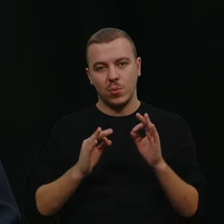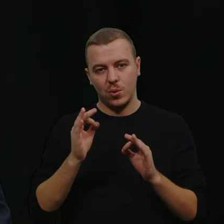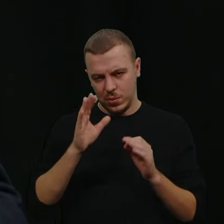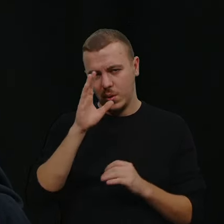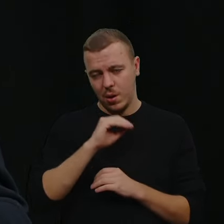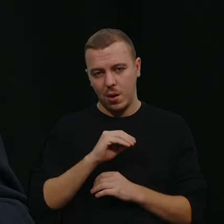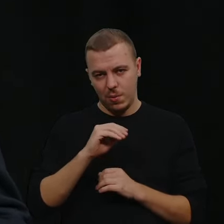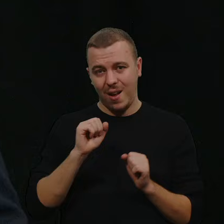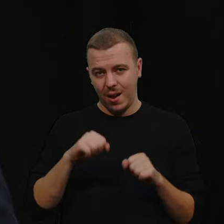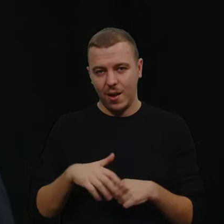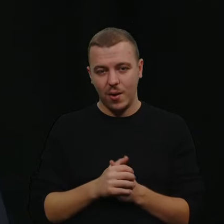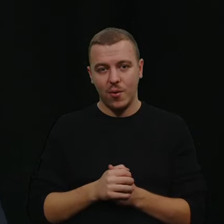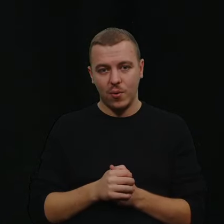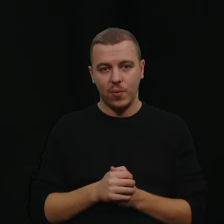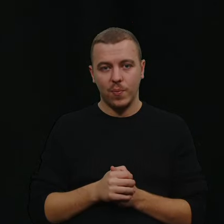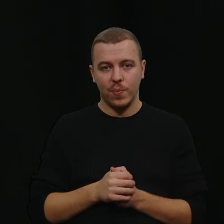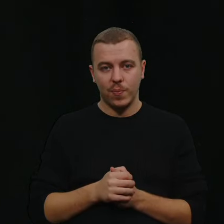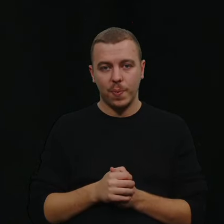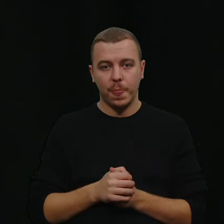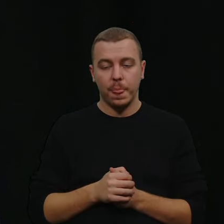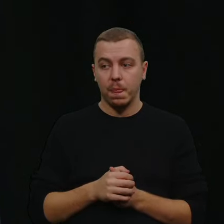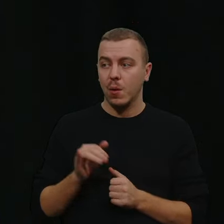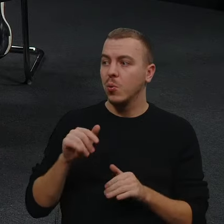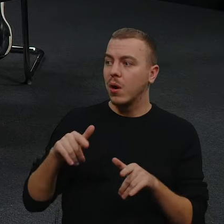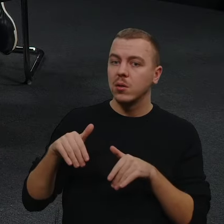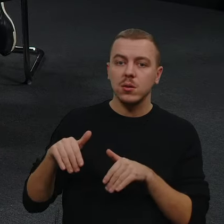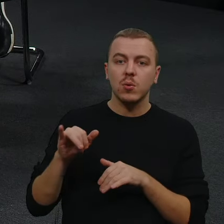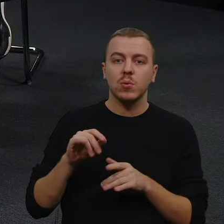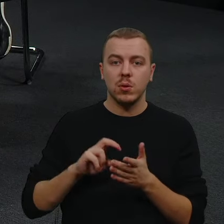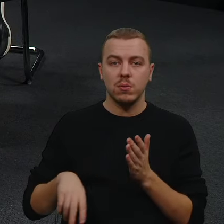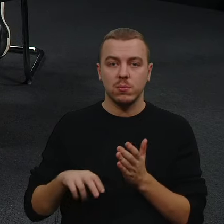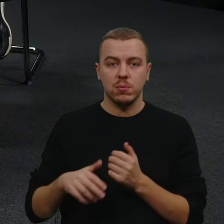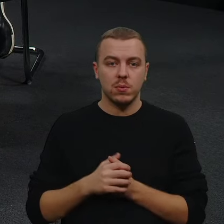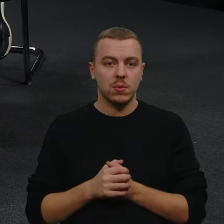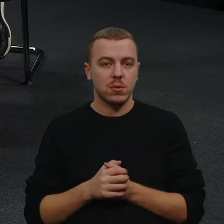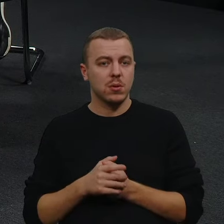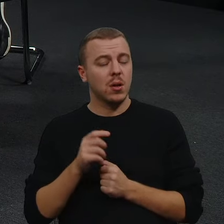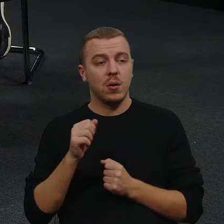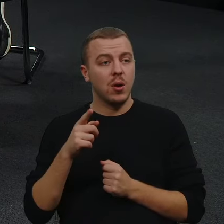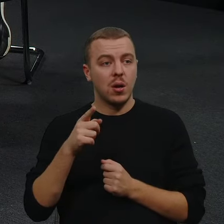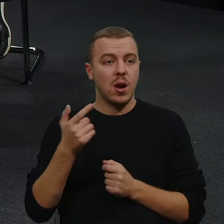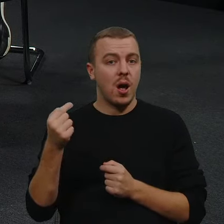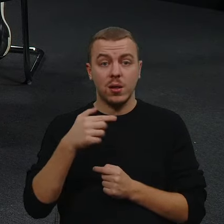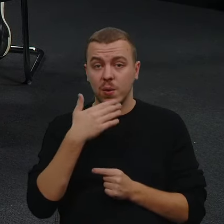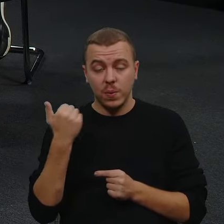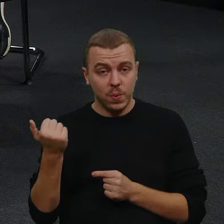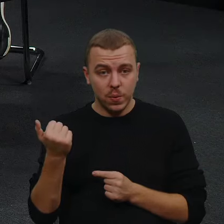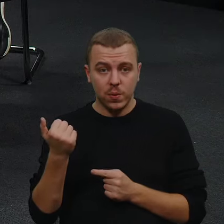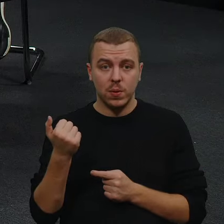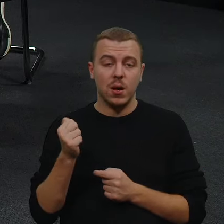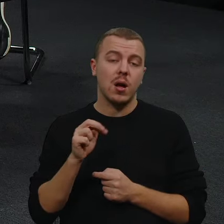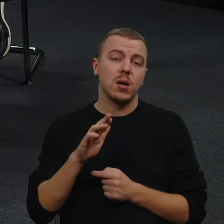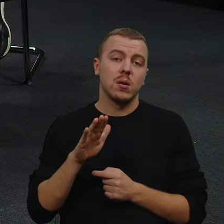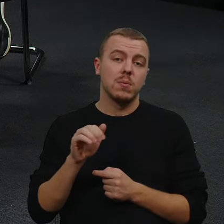23-24% rinkėjo balsų daugiamandatėje apygardoje. O kur tie atsitraukusieji nuėjo? Už ką jie balsavo? Arba jie visiškai netėjo, arba